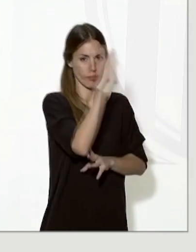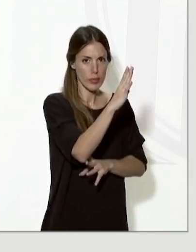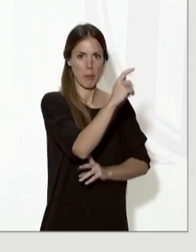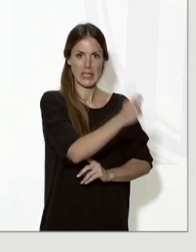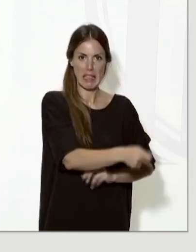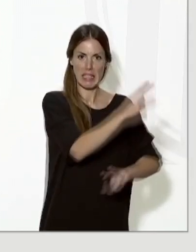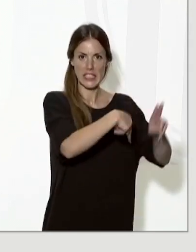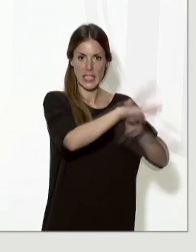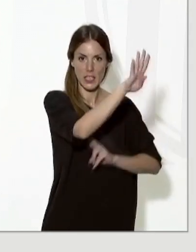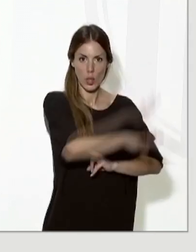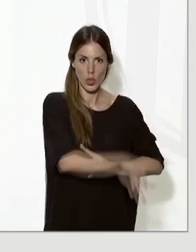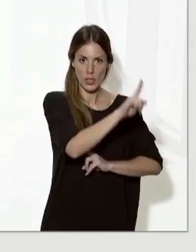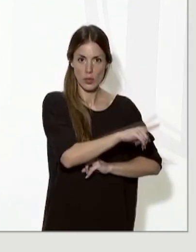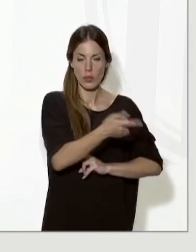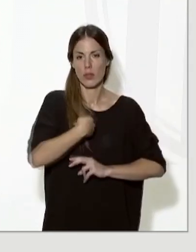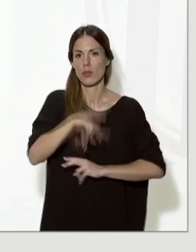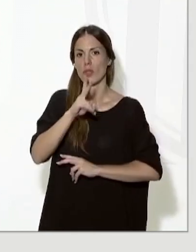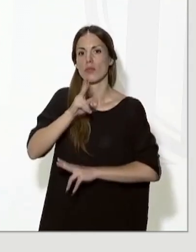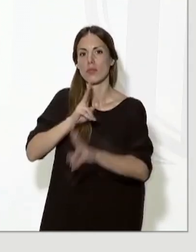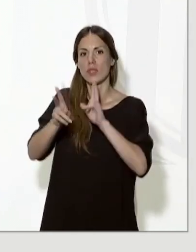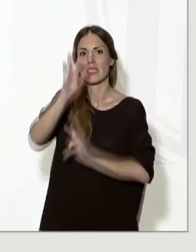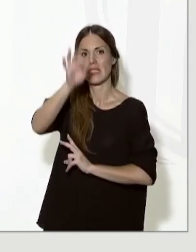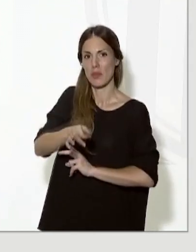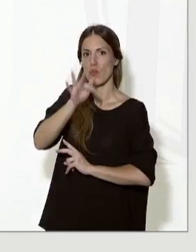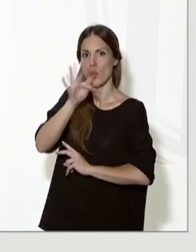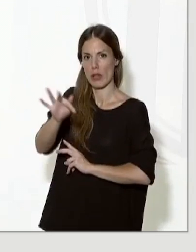Generalitat de Catalunya? Sí, prometo.